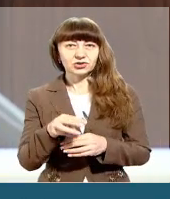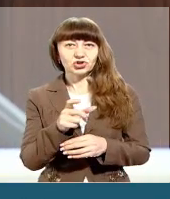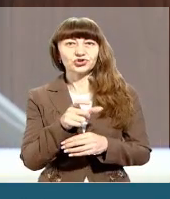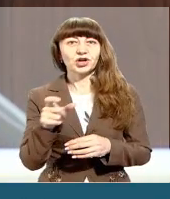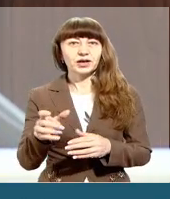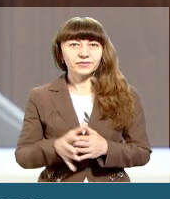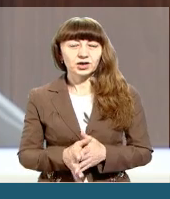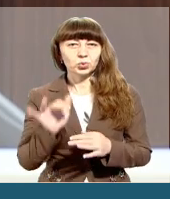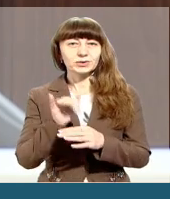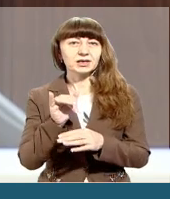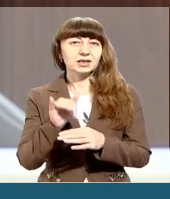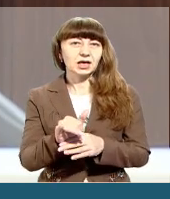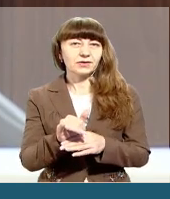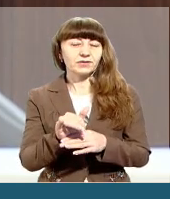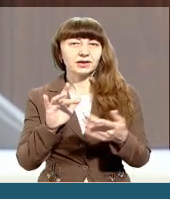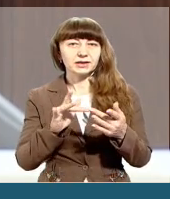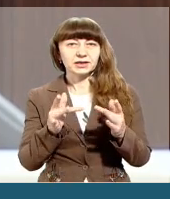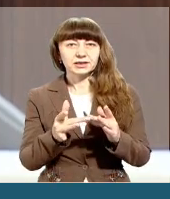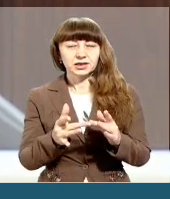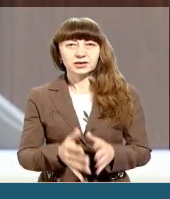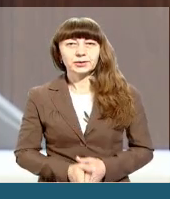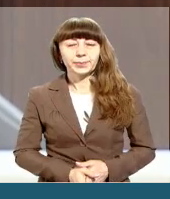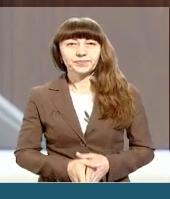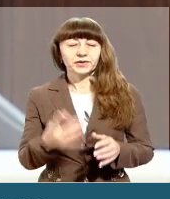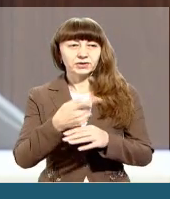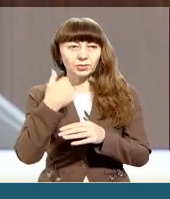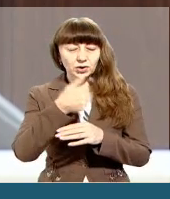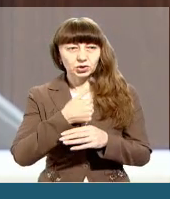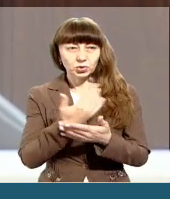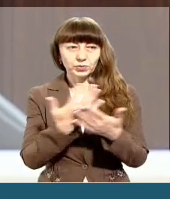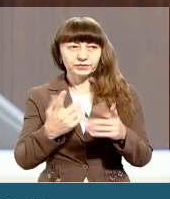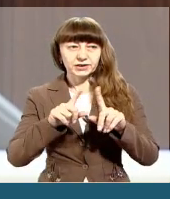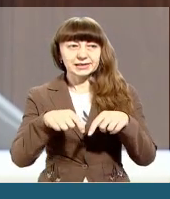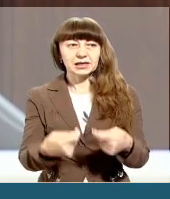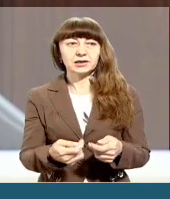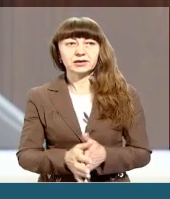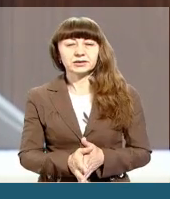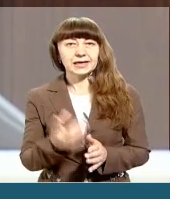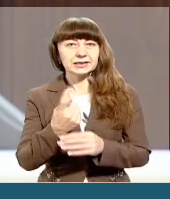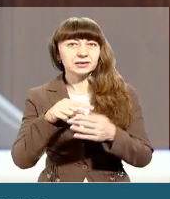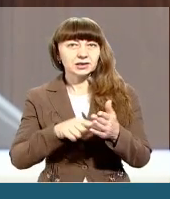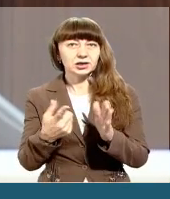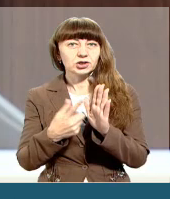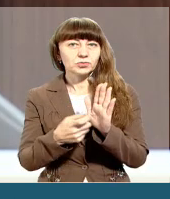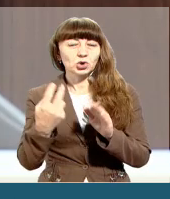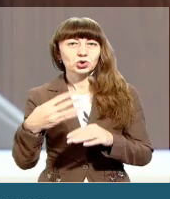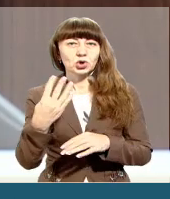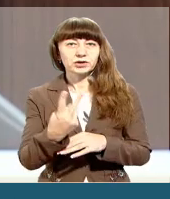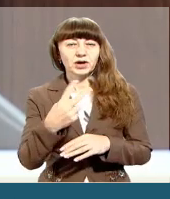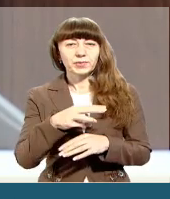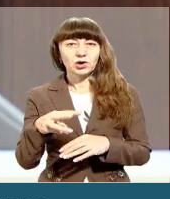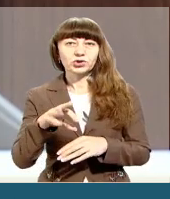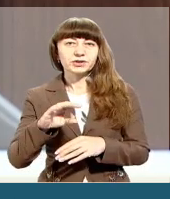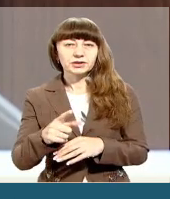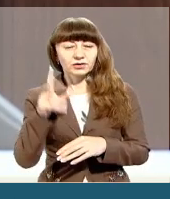Биыл біз бұл мақсатқа 742 миллион теңге бөлдік. Оның ішінде жобалауға жұмсалған шығындар да бар. Осылайша